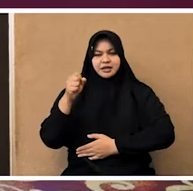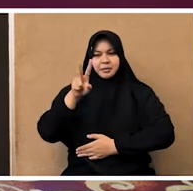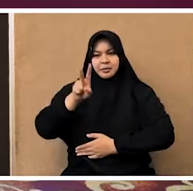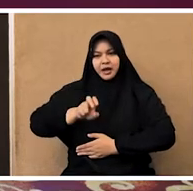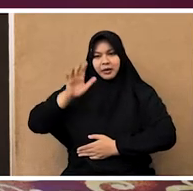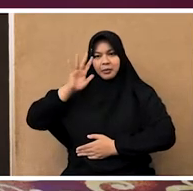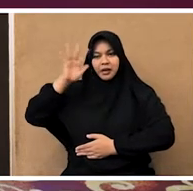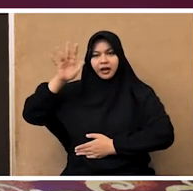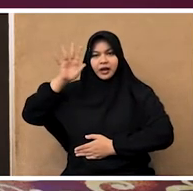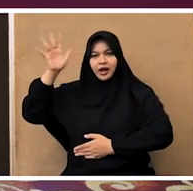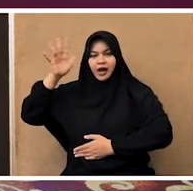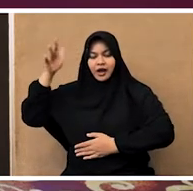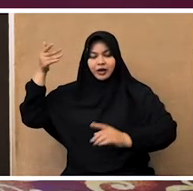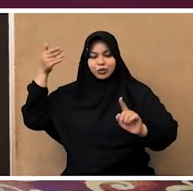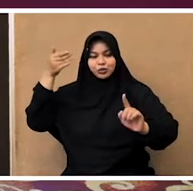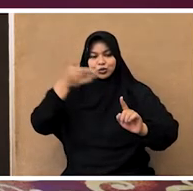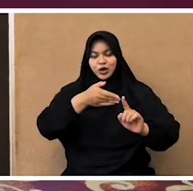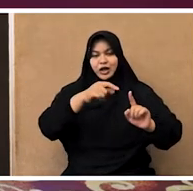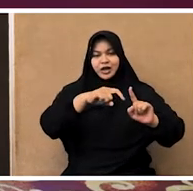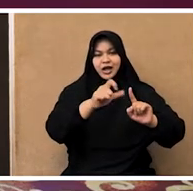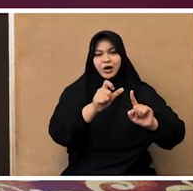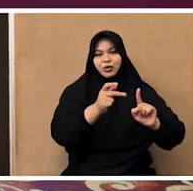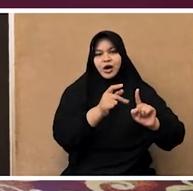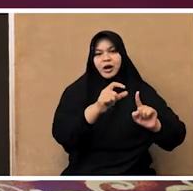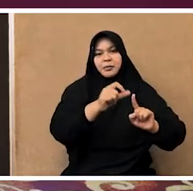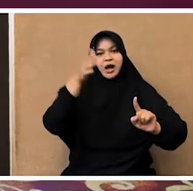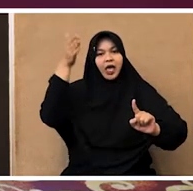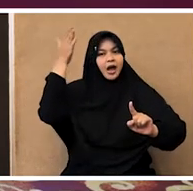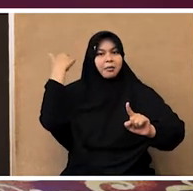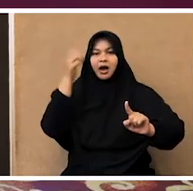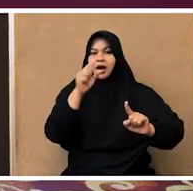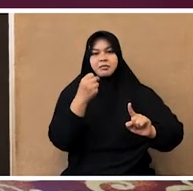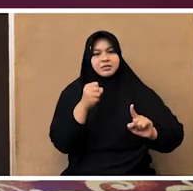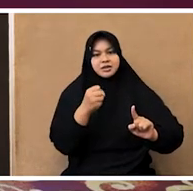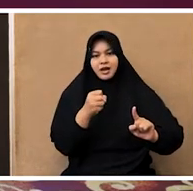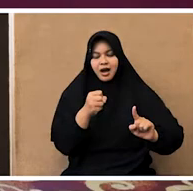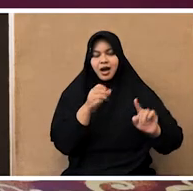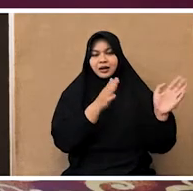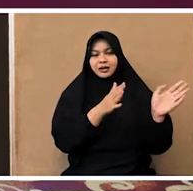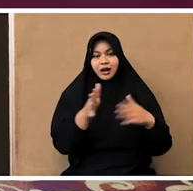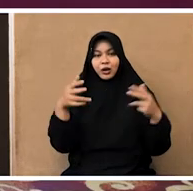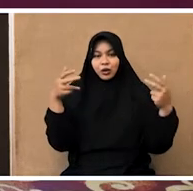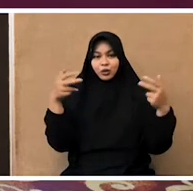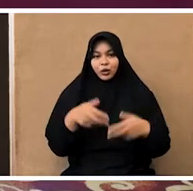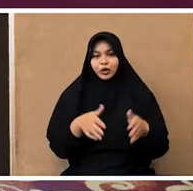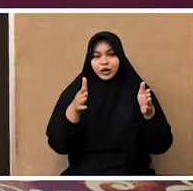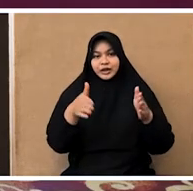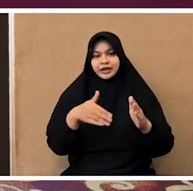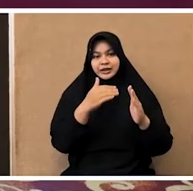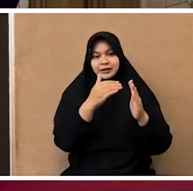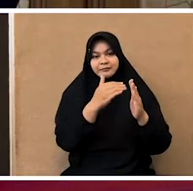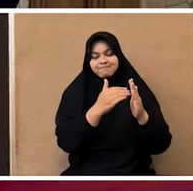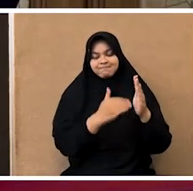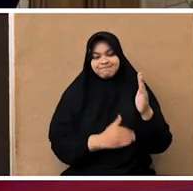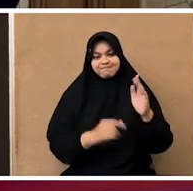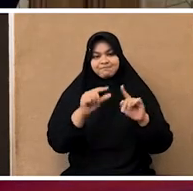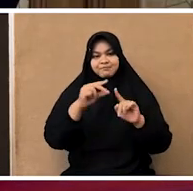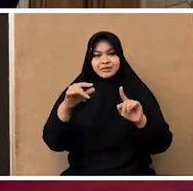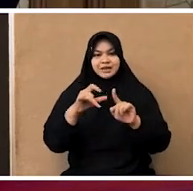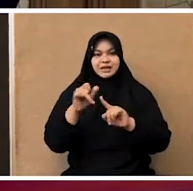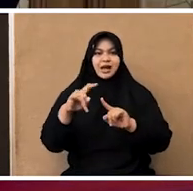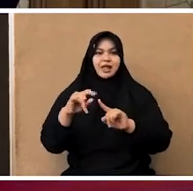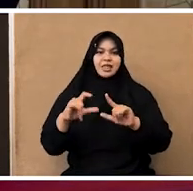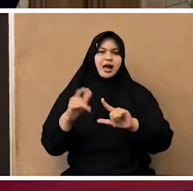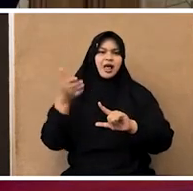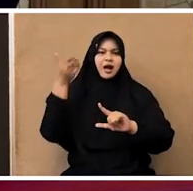rujukan ke KUHP yang lama atau KUHP yang lama gitu atau eee konteks di perdata yang lama karena situasinya sudah